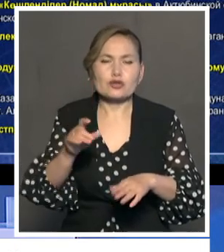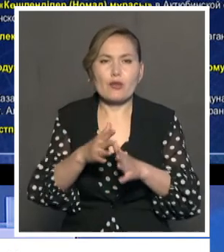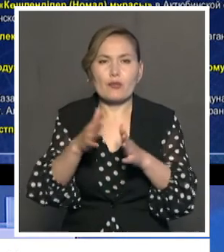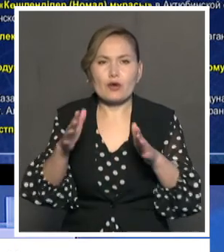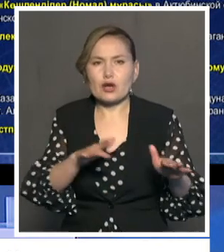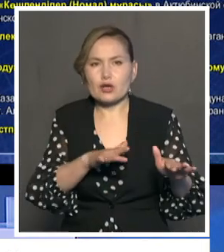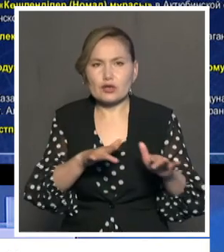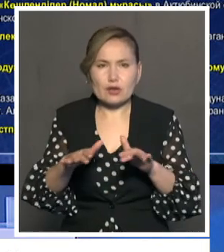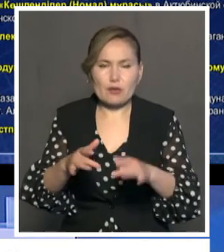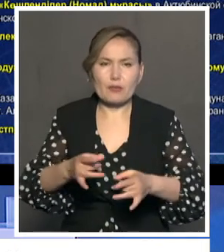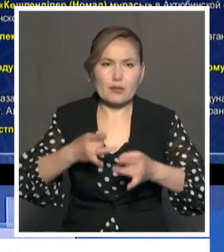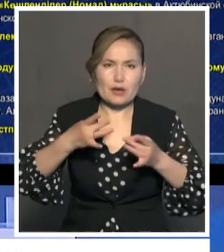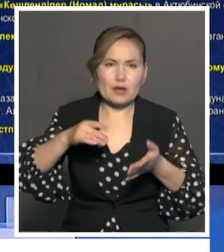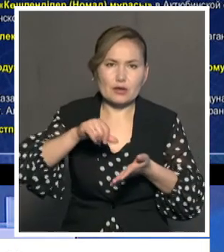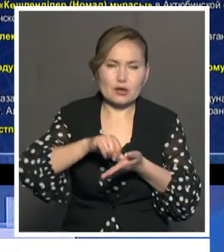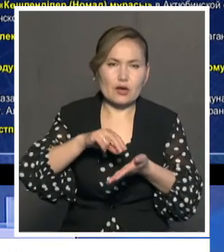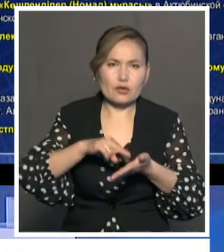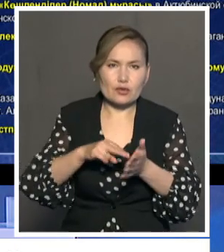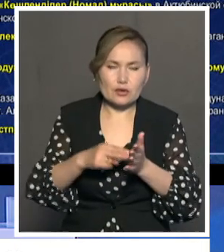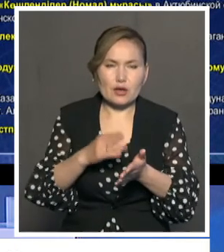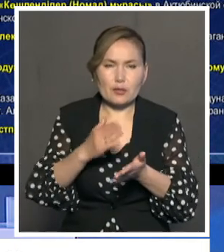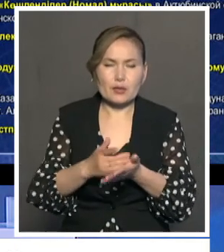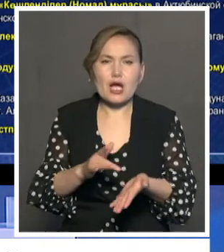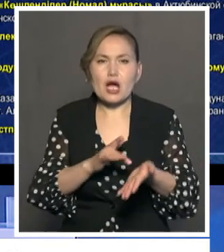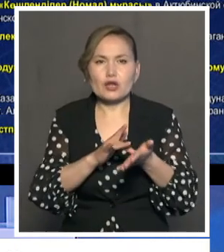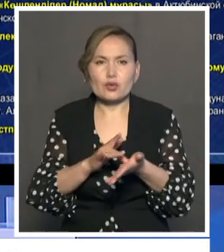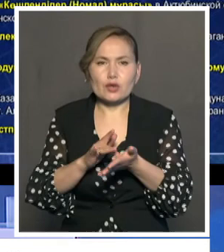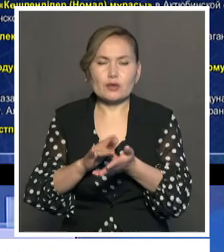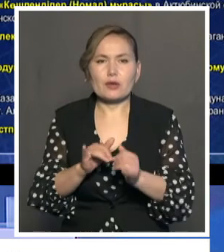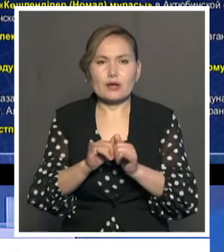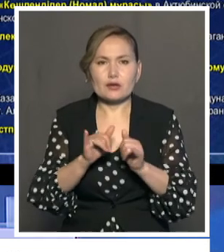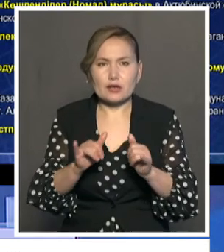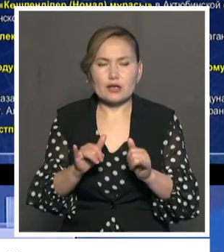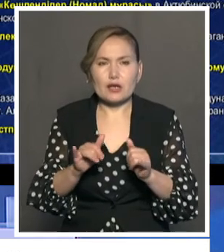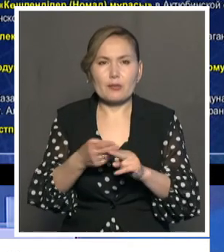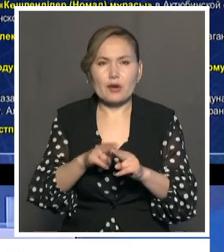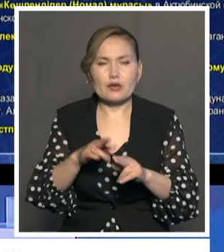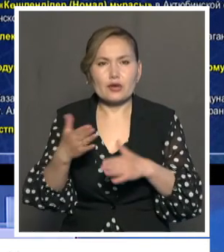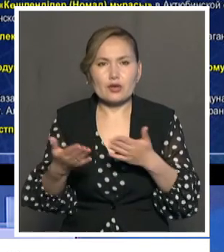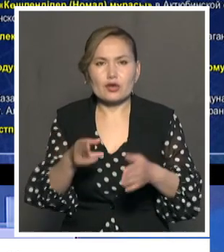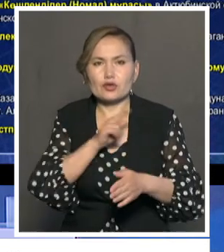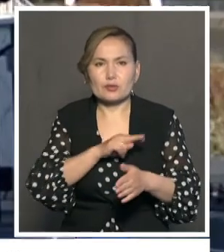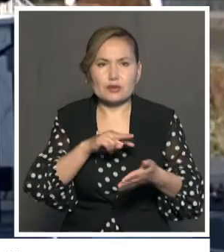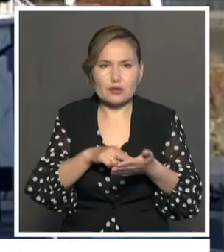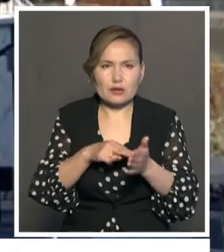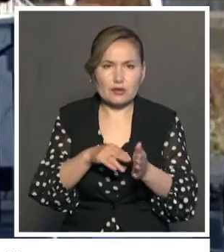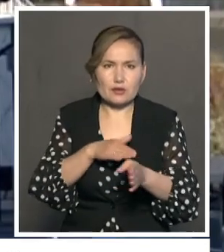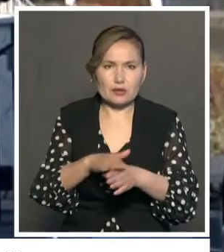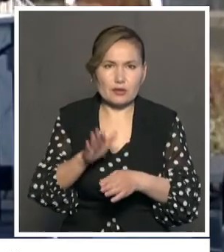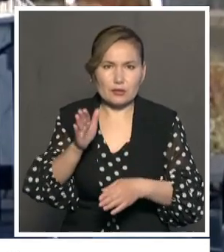іс-шара ұйымдастыруды жоспарлап отыр. Туризмді дамыту бойынша жан-жақты жұмыс жалғасуда.